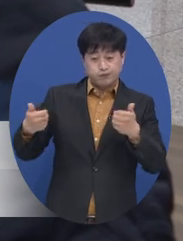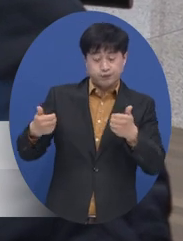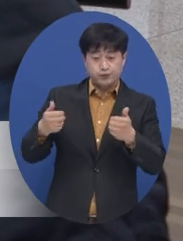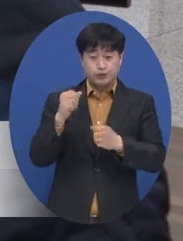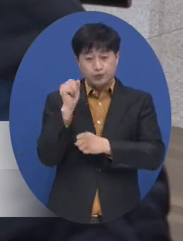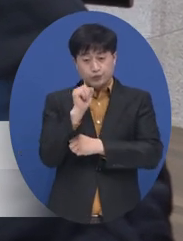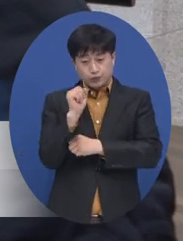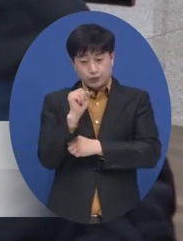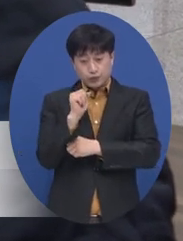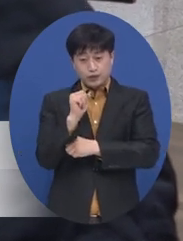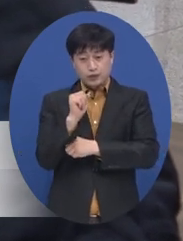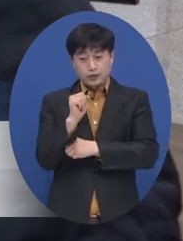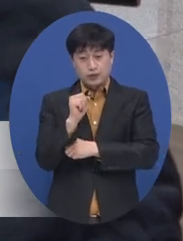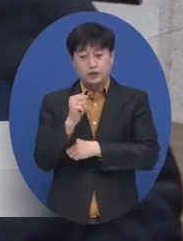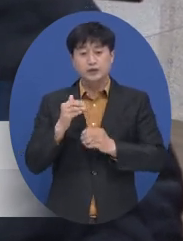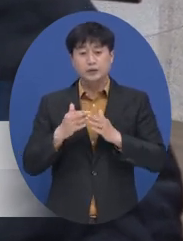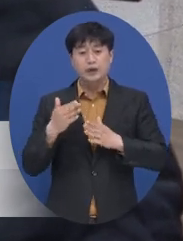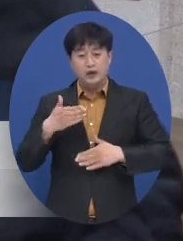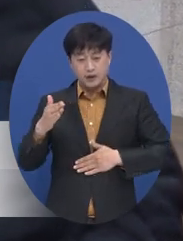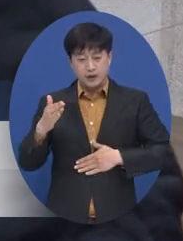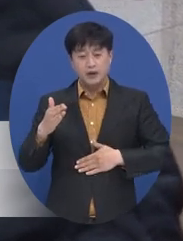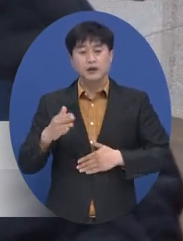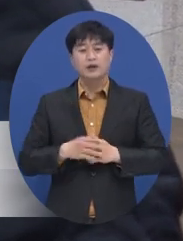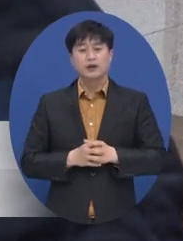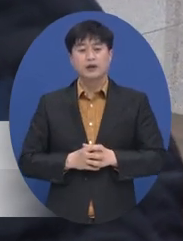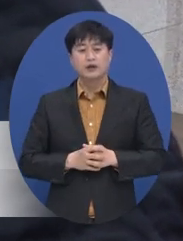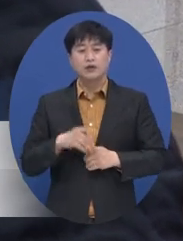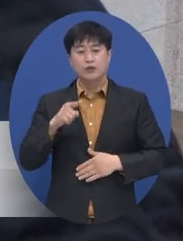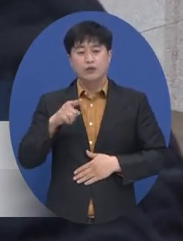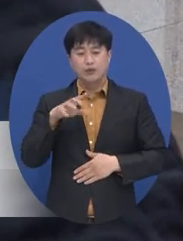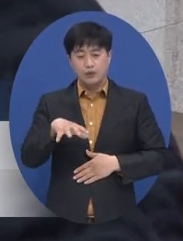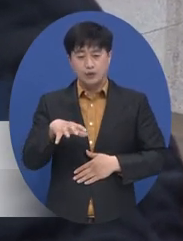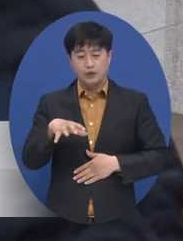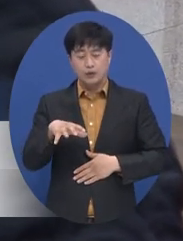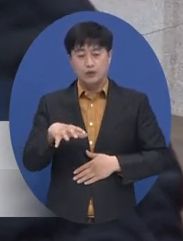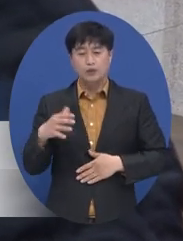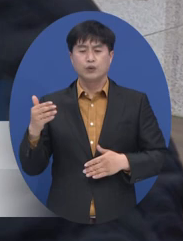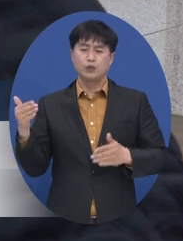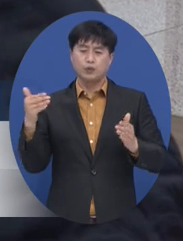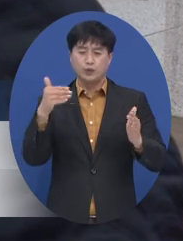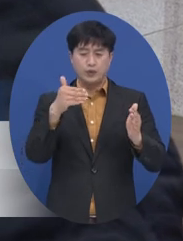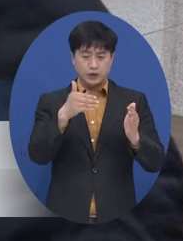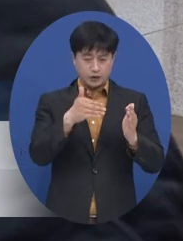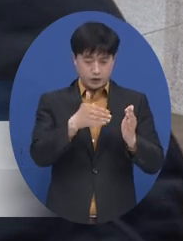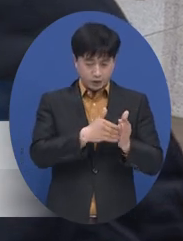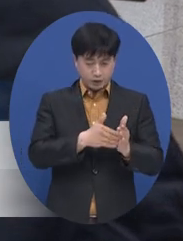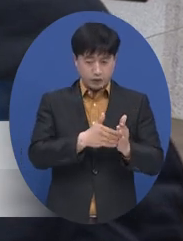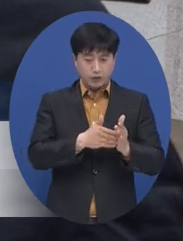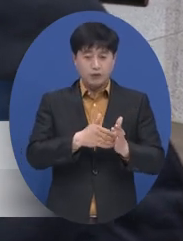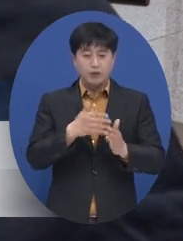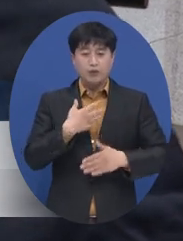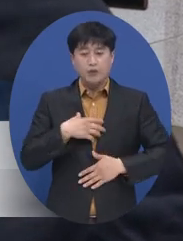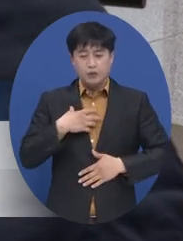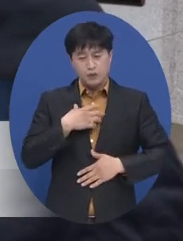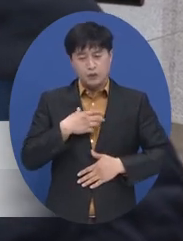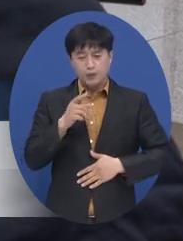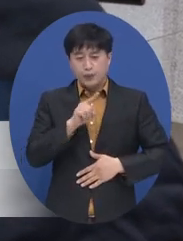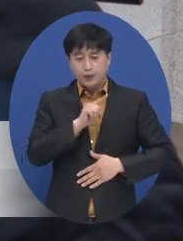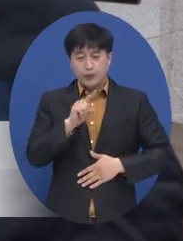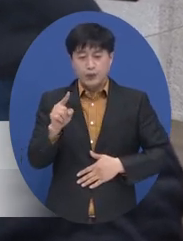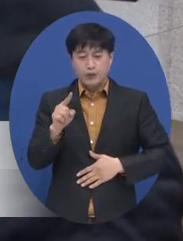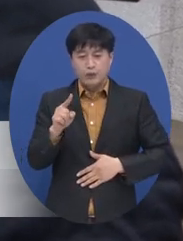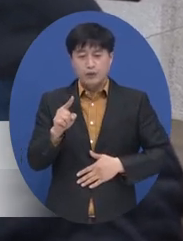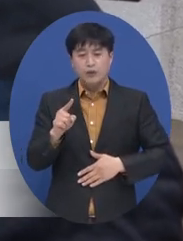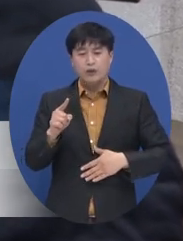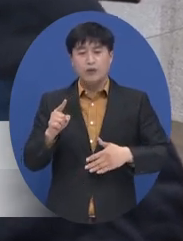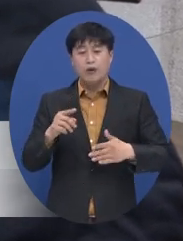좀 떨어져서 이제 운행을 가게 되는 거잖아요. 네, 일단 그거. 그리고 거기 도착을 해서도 걱정을 하는